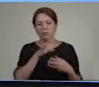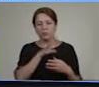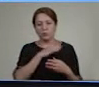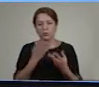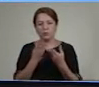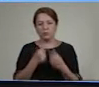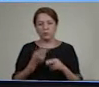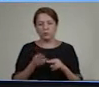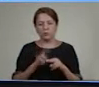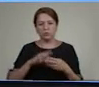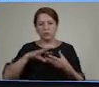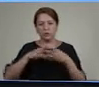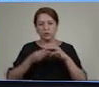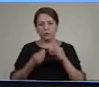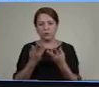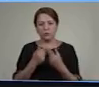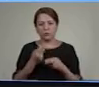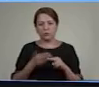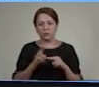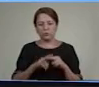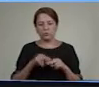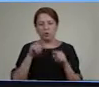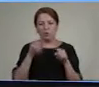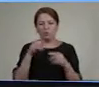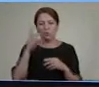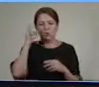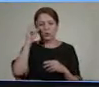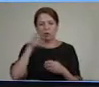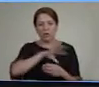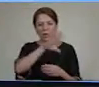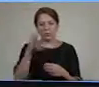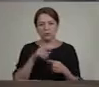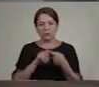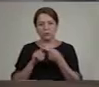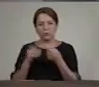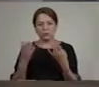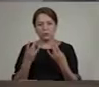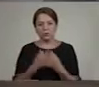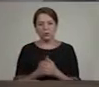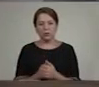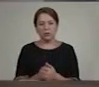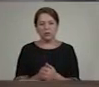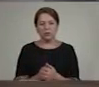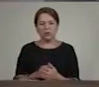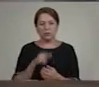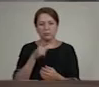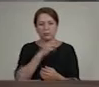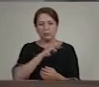uchun, jamini hisoblash uchun mana bu sonlarni hammasini qo'shamiz. Demak,